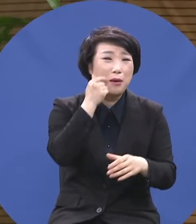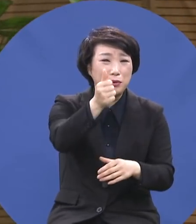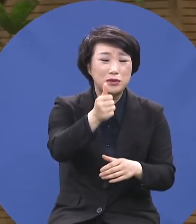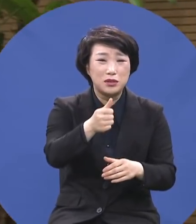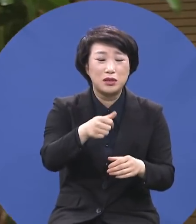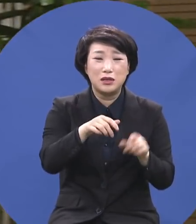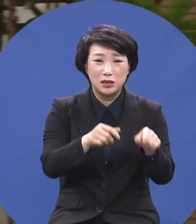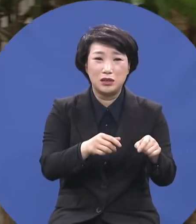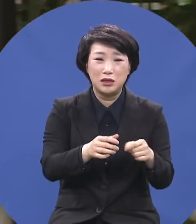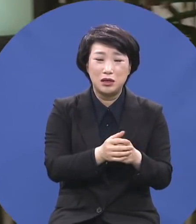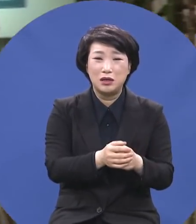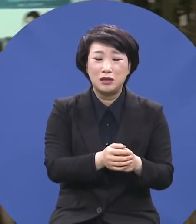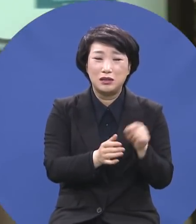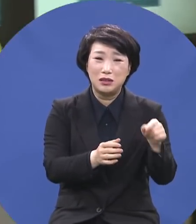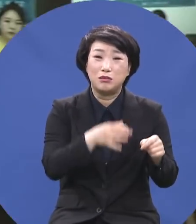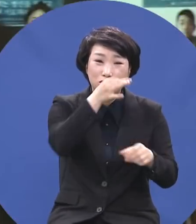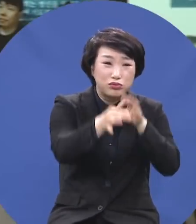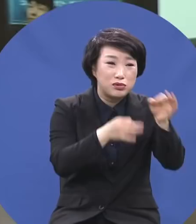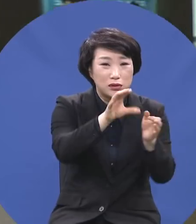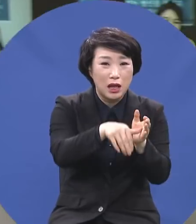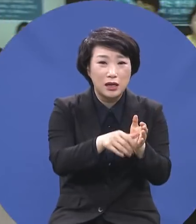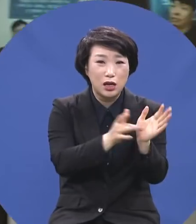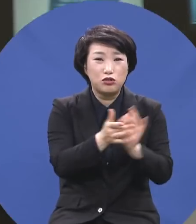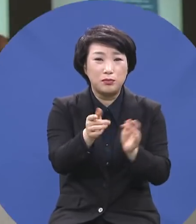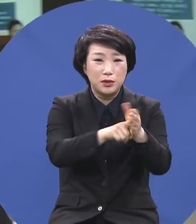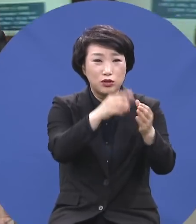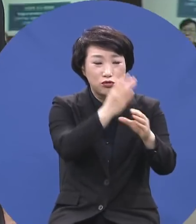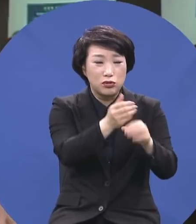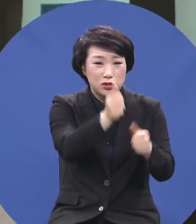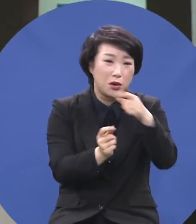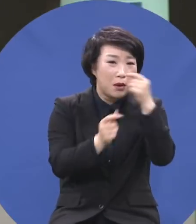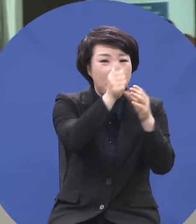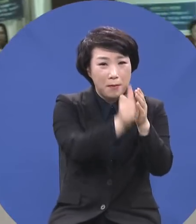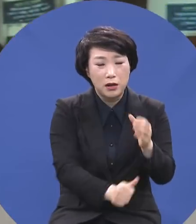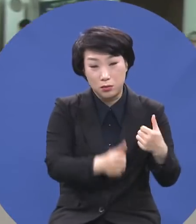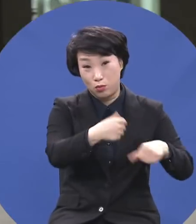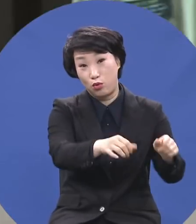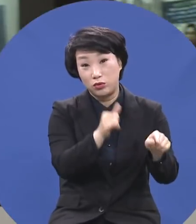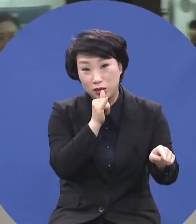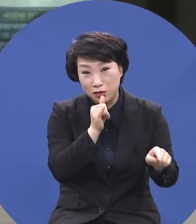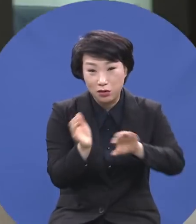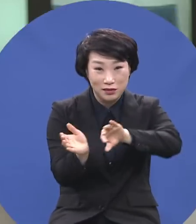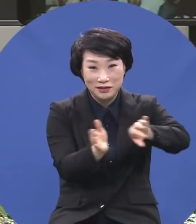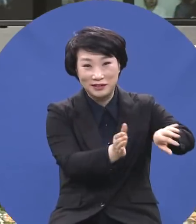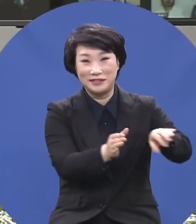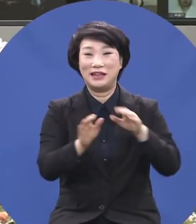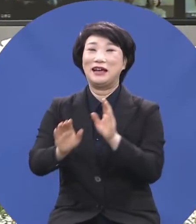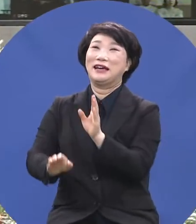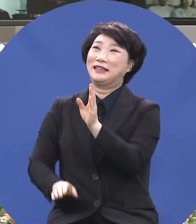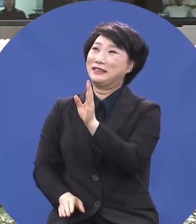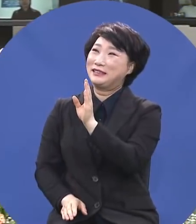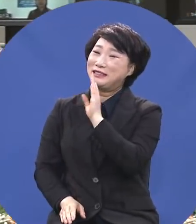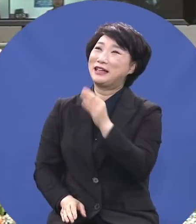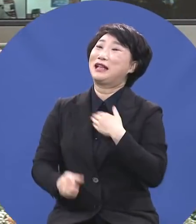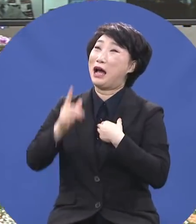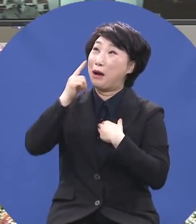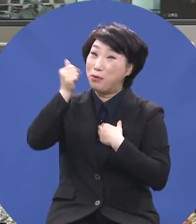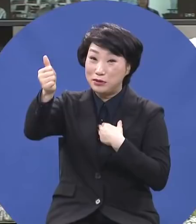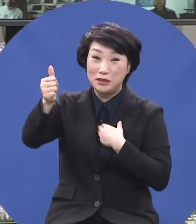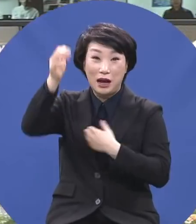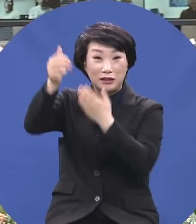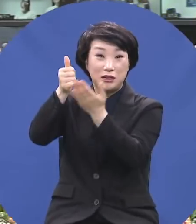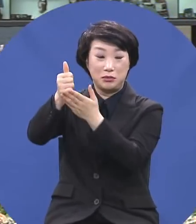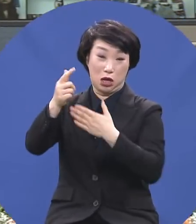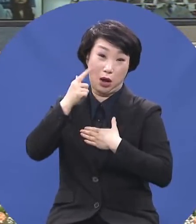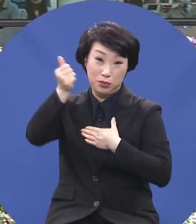아버지를 부르는 사람은 예수 믿다고 그만두고 시험도 서 나가고 그러지만, 그러나 진짜 아버지가 내